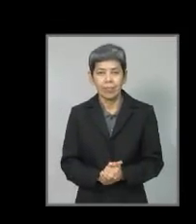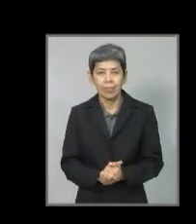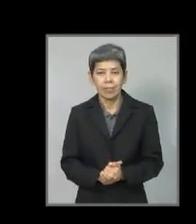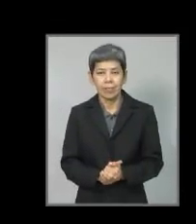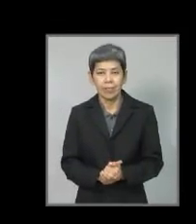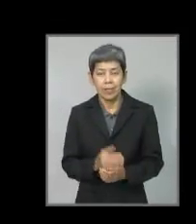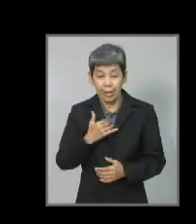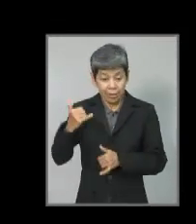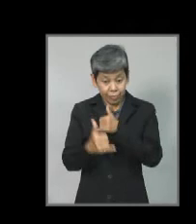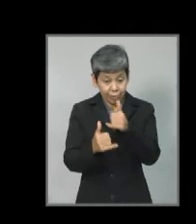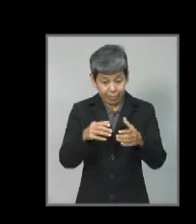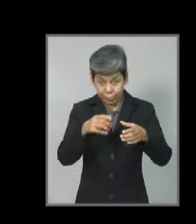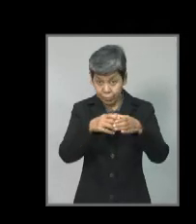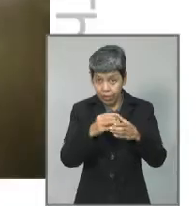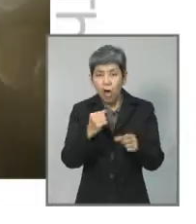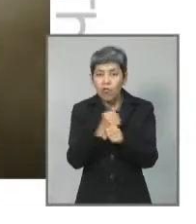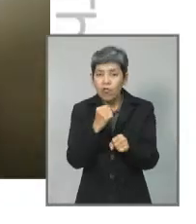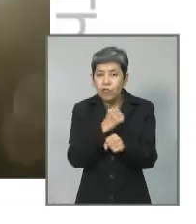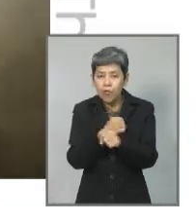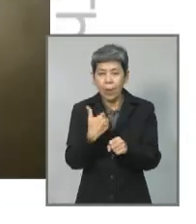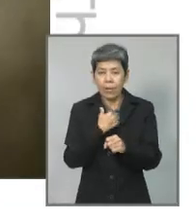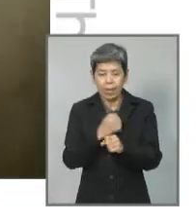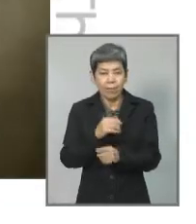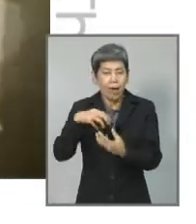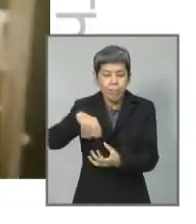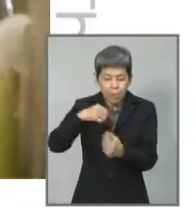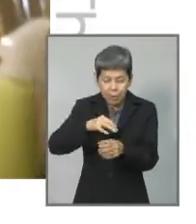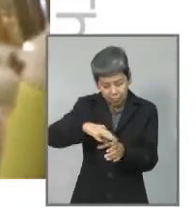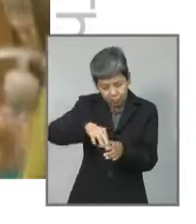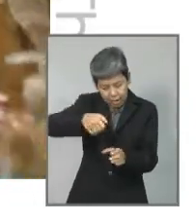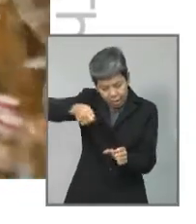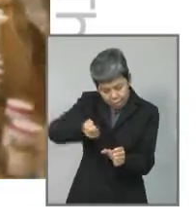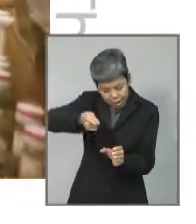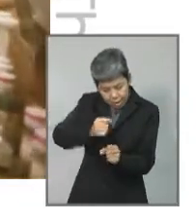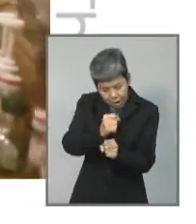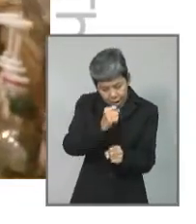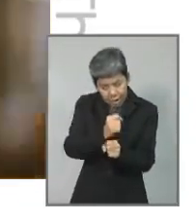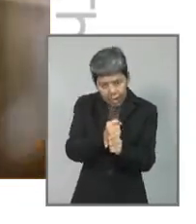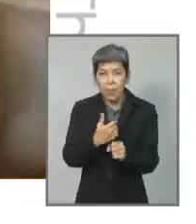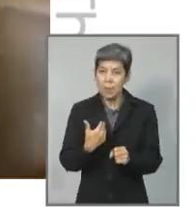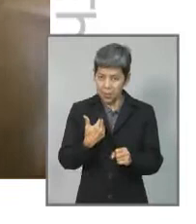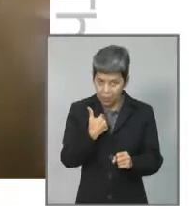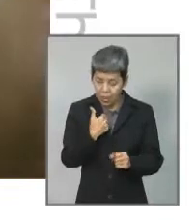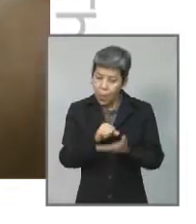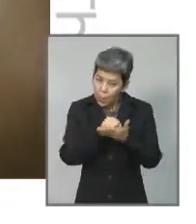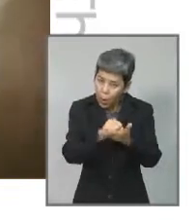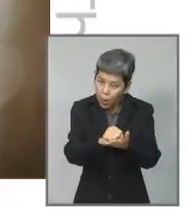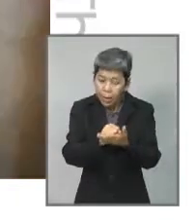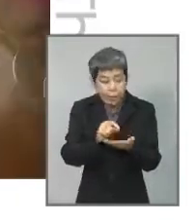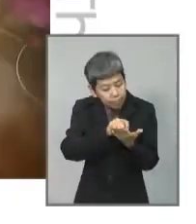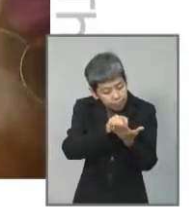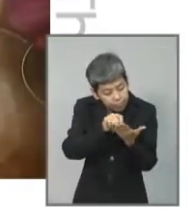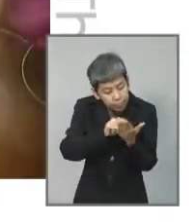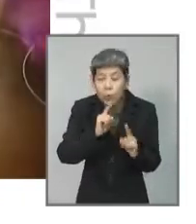น้องๆที่มาฝึกที่นี่เนี่ยเขาก็จะได้ฝึกการเป็นบาริสต้าทำเครื่องดื่มให้กับลูกค้ามี customer service ก็คือการรับออเด